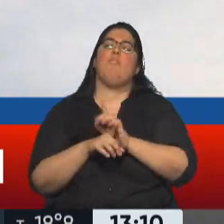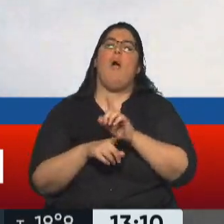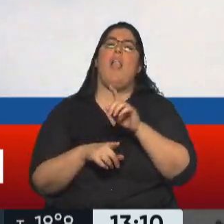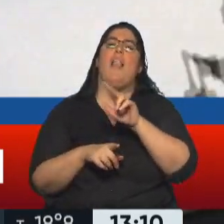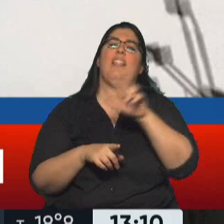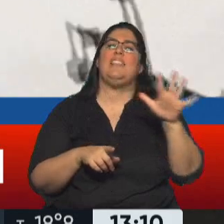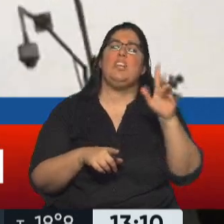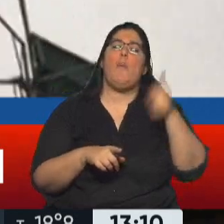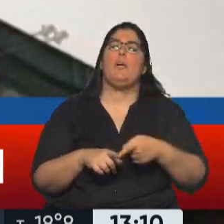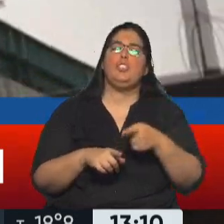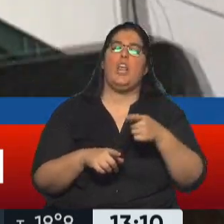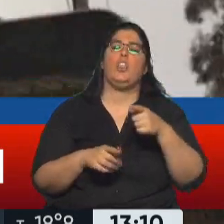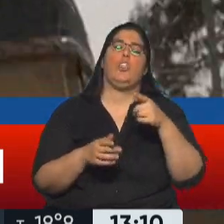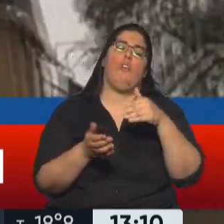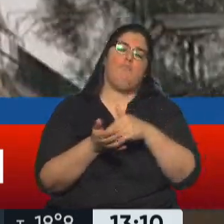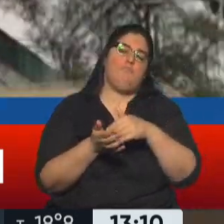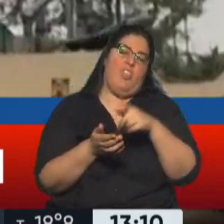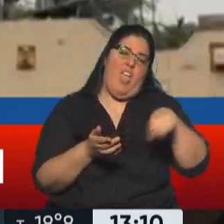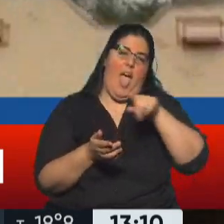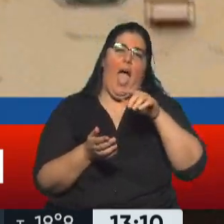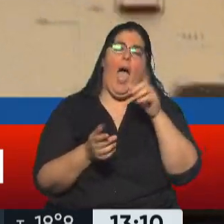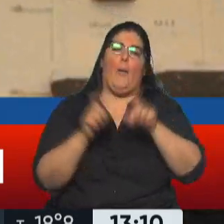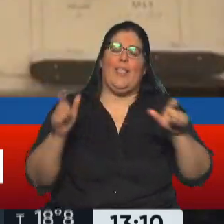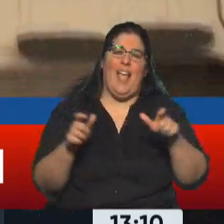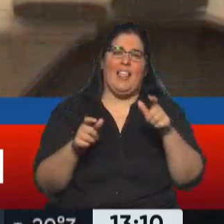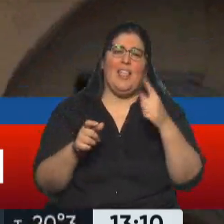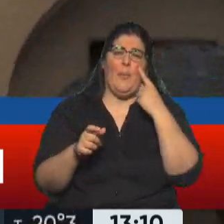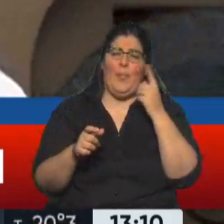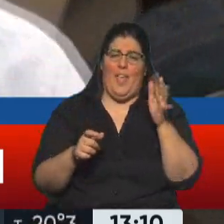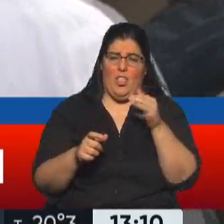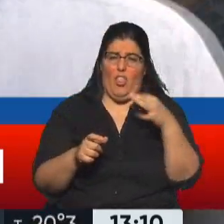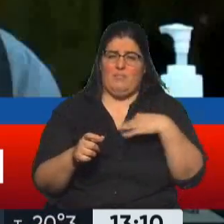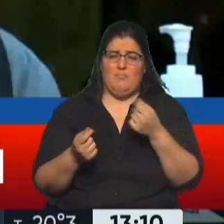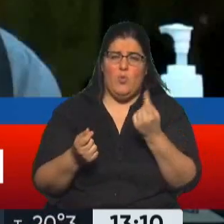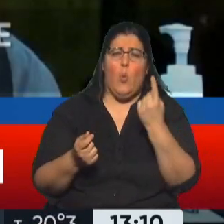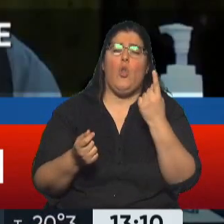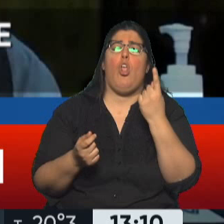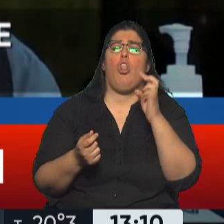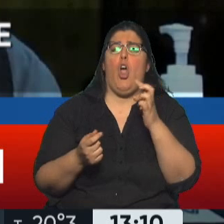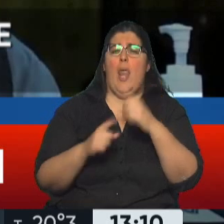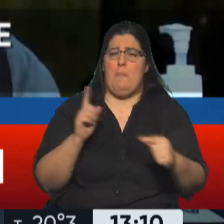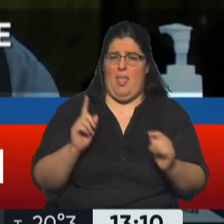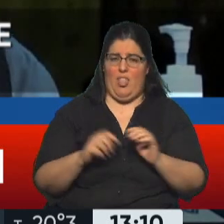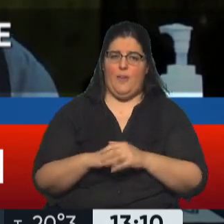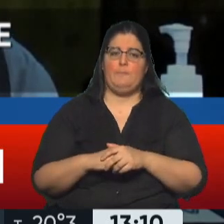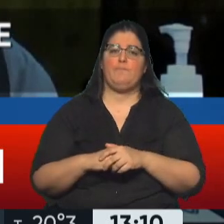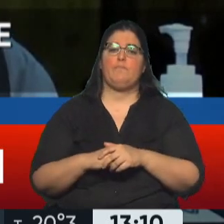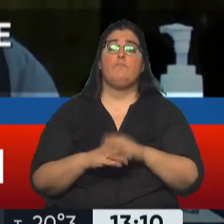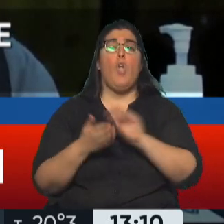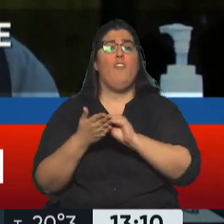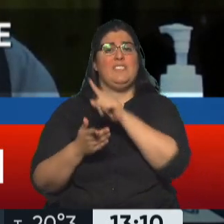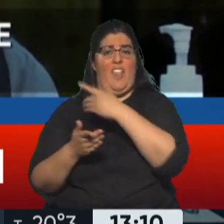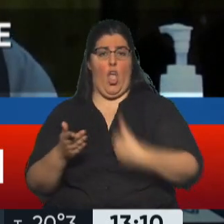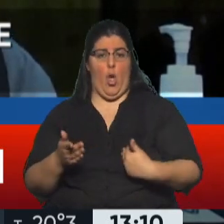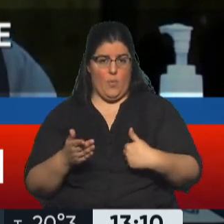millones de habitantes sobrevive con apenas $1.50 por día. زودتر ادارات دولتی بیشتر فعال خواهد